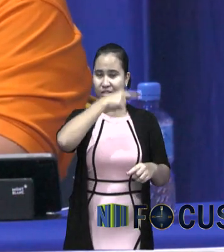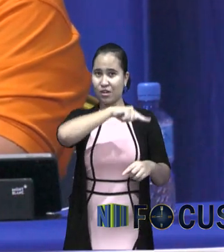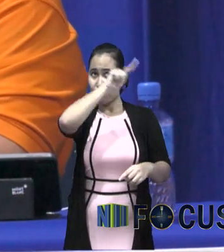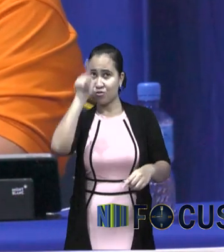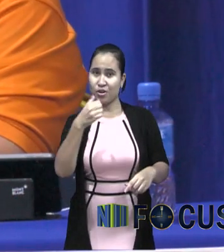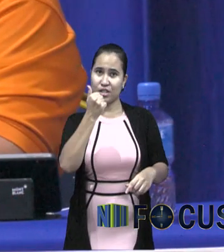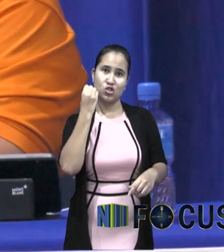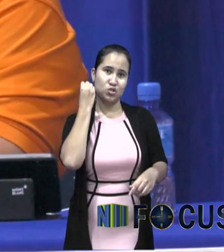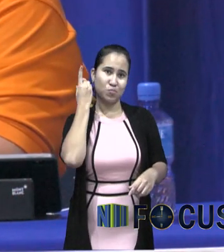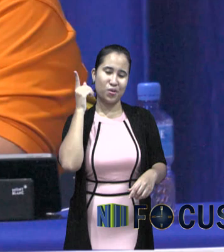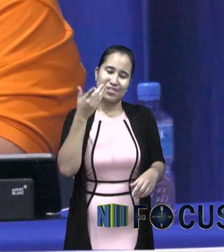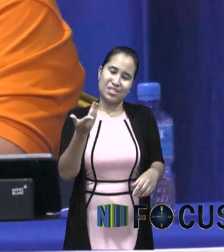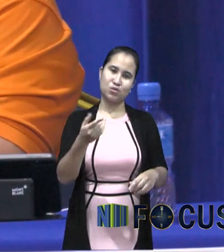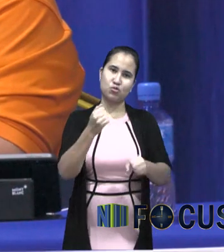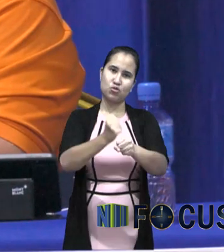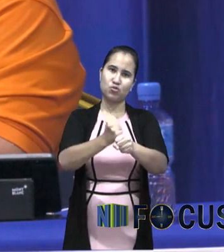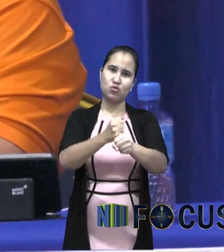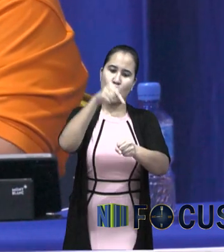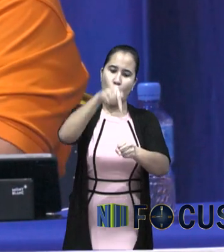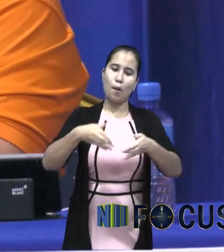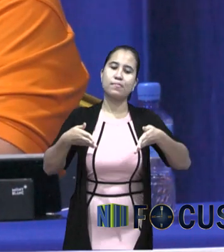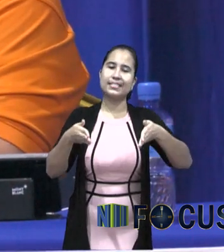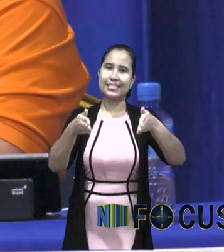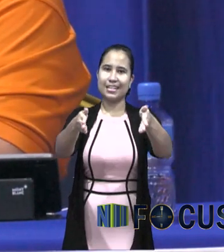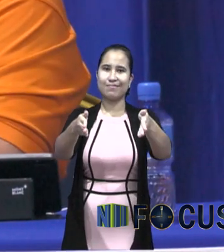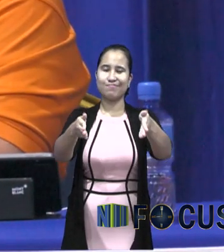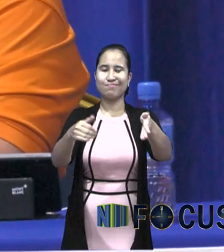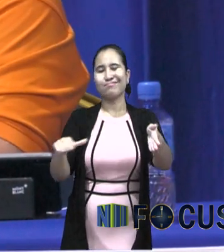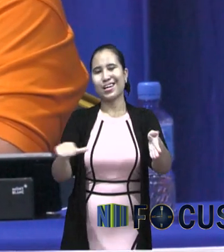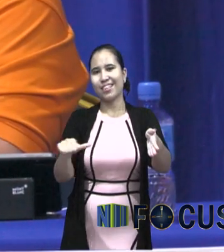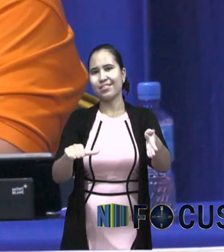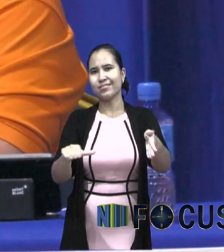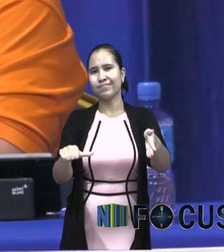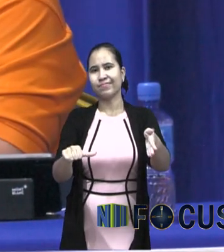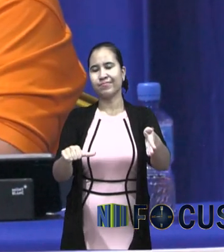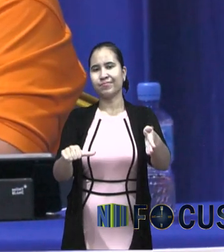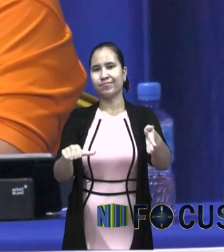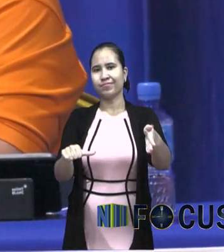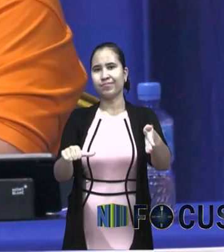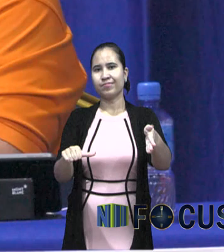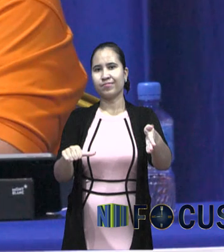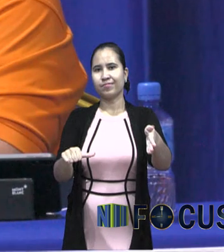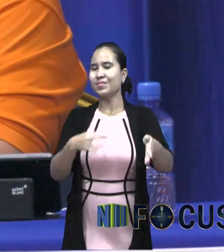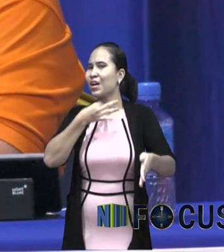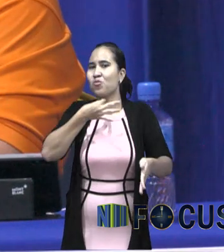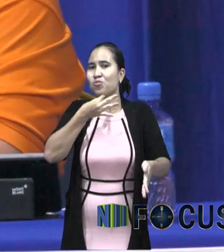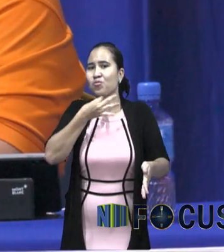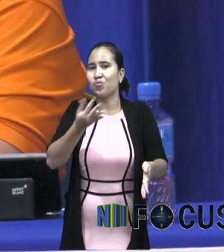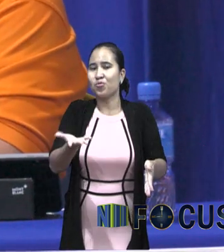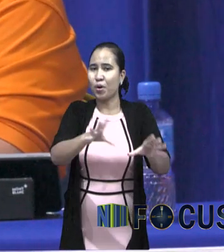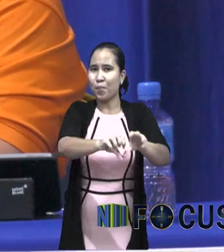morgens iets moeten doen op straat. Want anders is het natuurlijk, dan hoeven we in principe